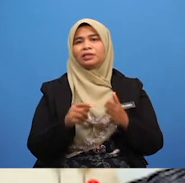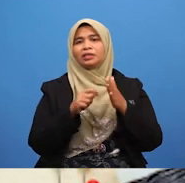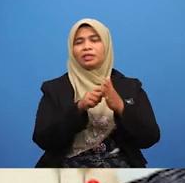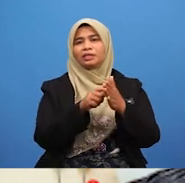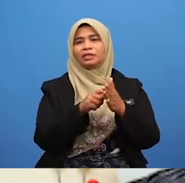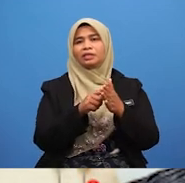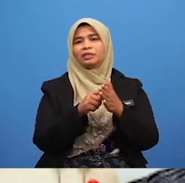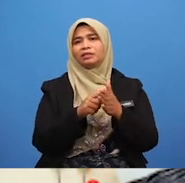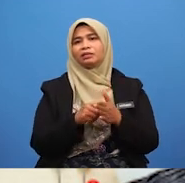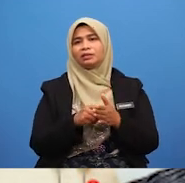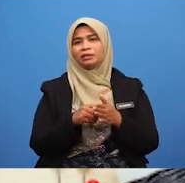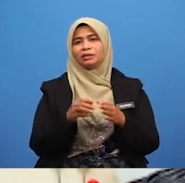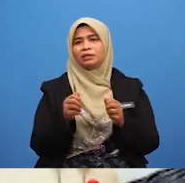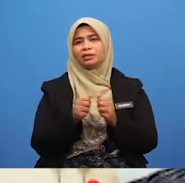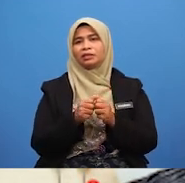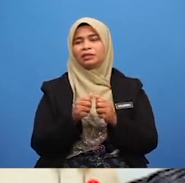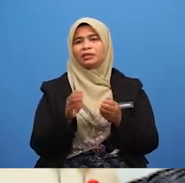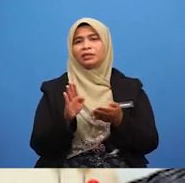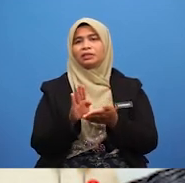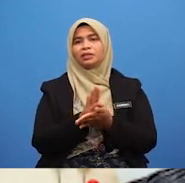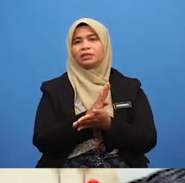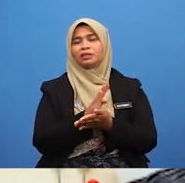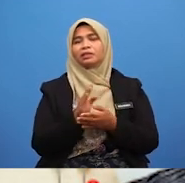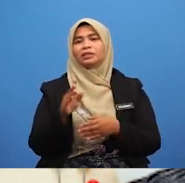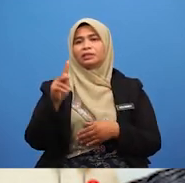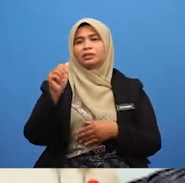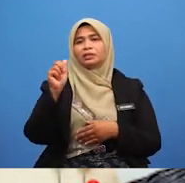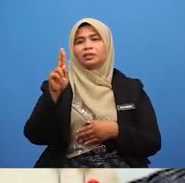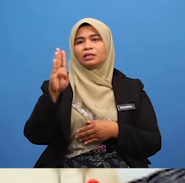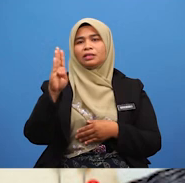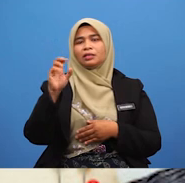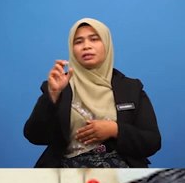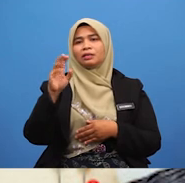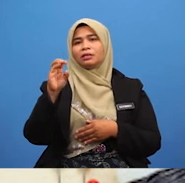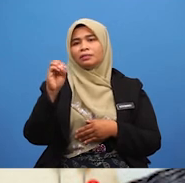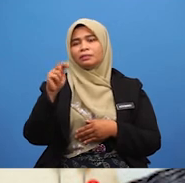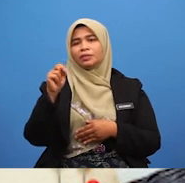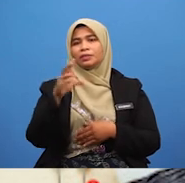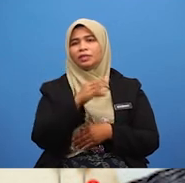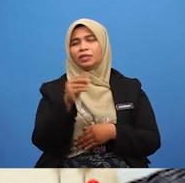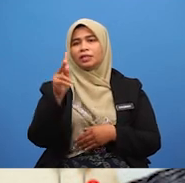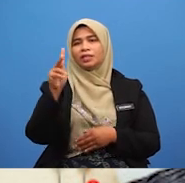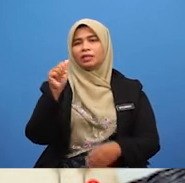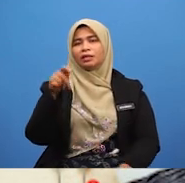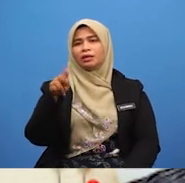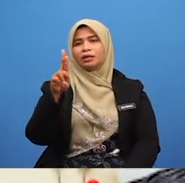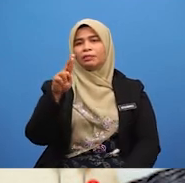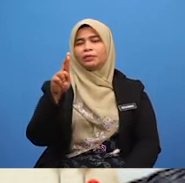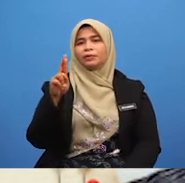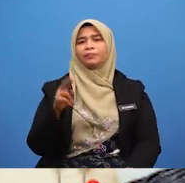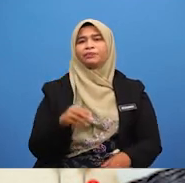dengan menggunakan kertas karbon atau kapur tukang jahit. Yang ketiga